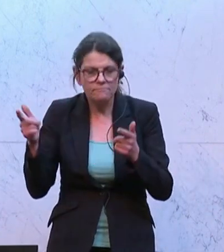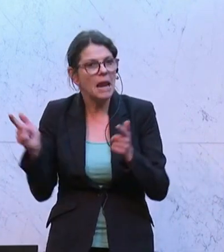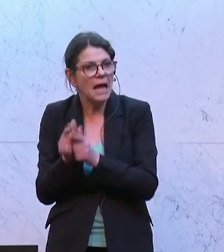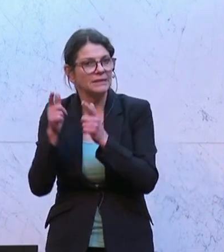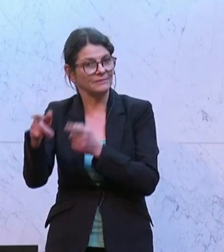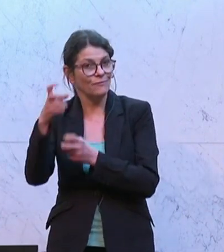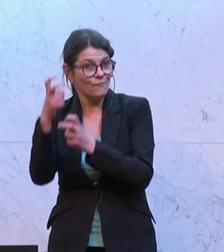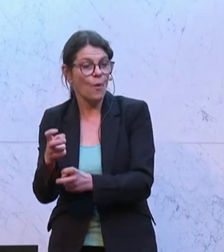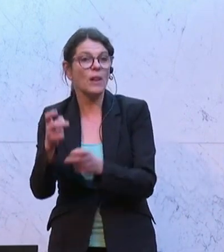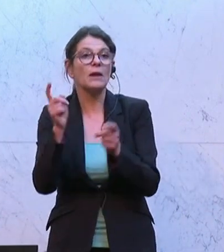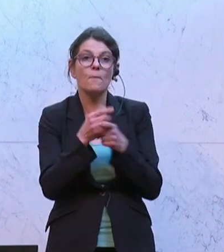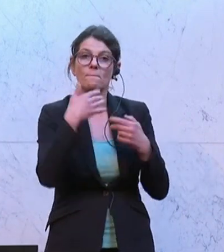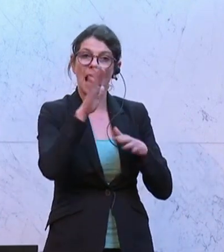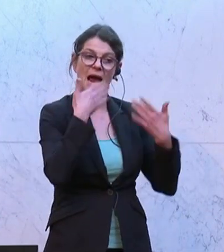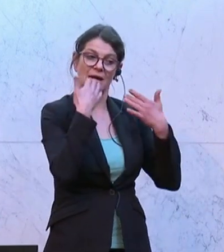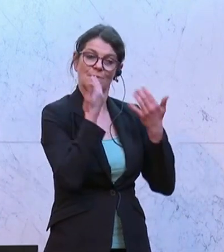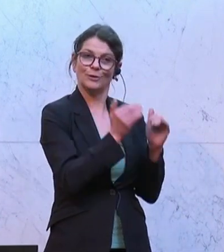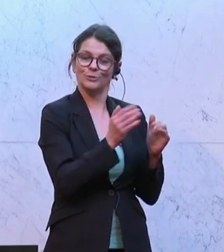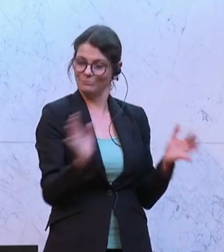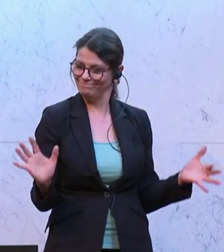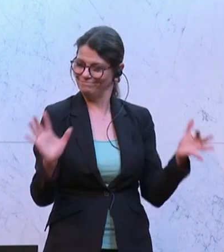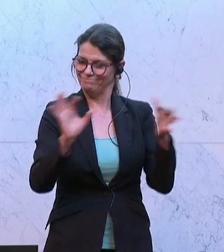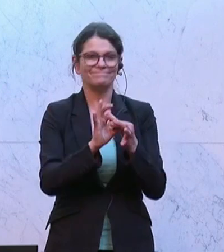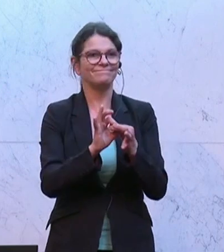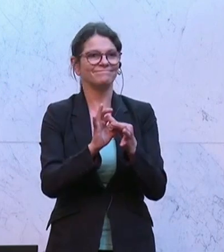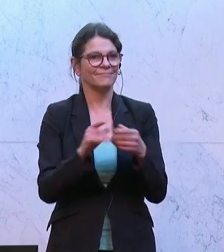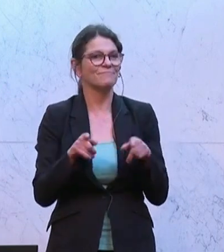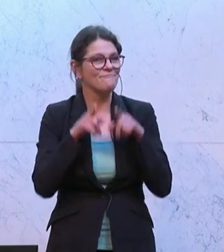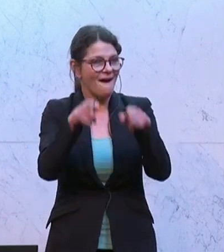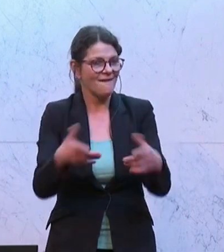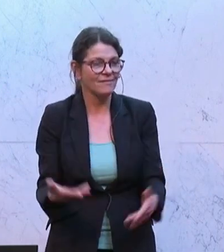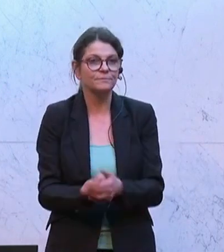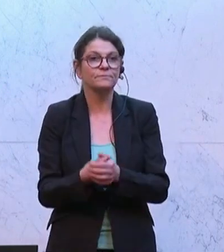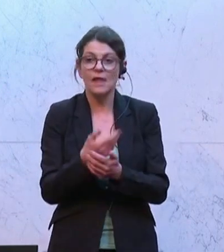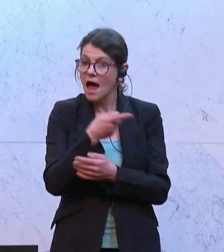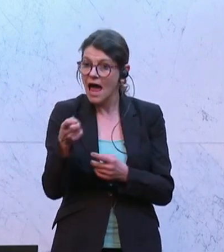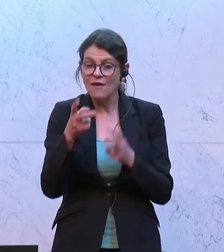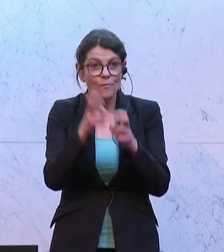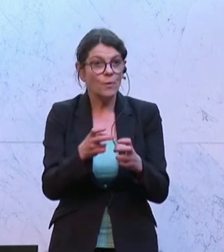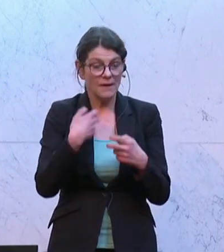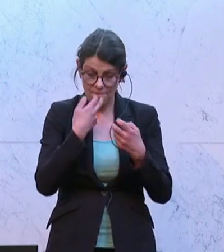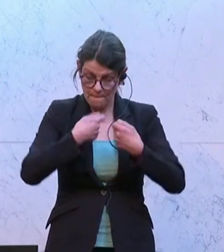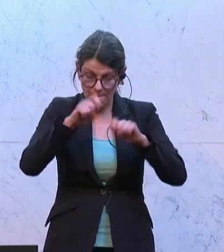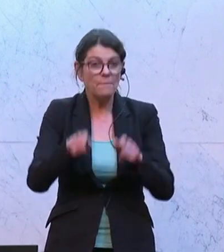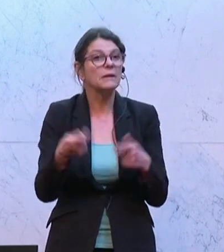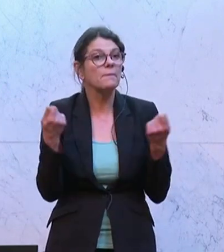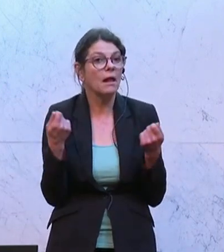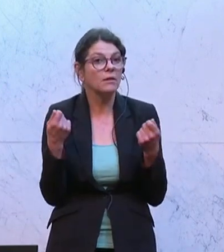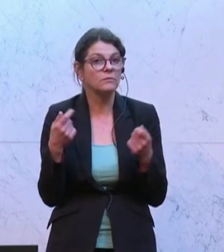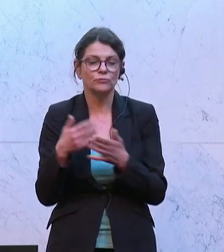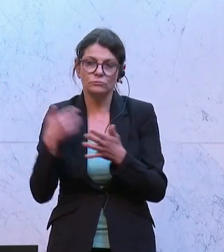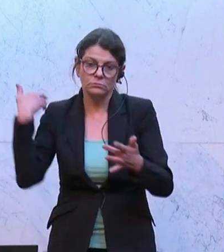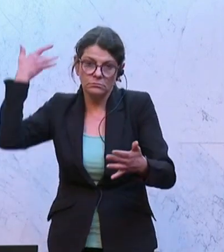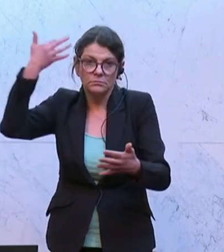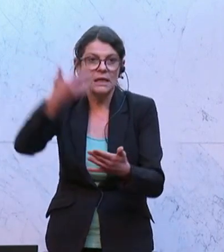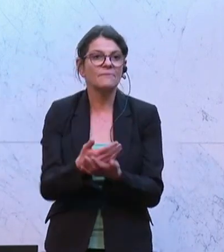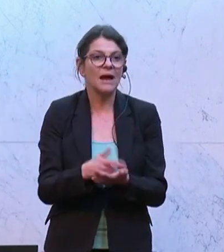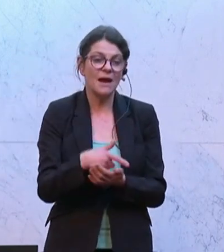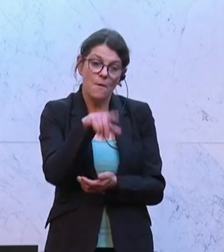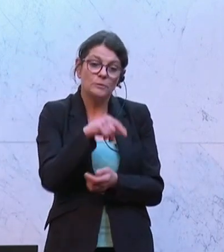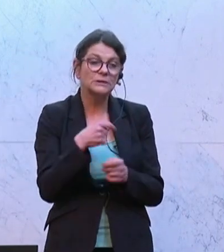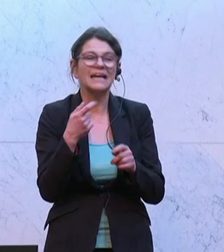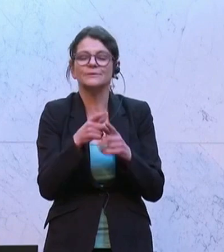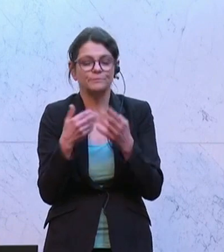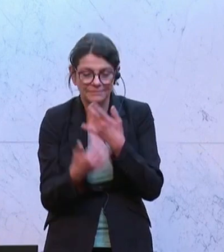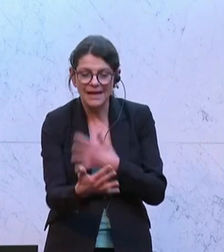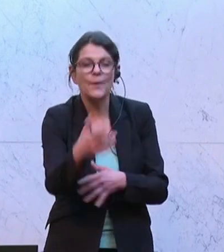Wohnen und mehr Klimaschutz Hand in Hand. All diese Wohnungen, die wir jetzt bauen mit diesem Geld, sind über Jahrzehnte an günstige Preise gebunden.